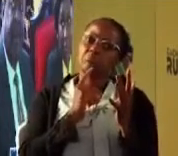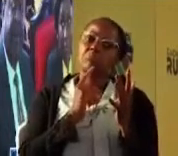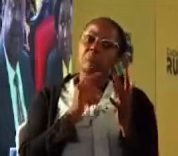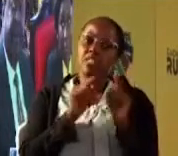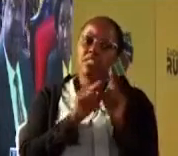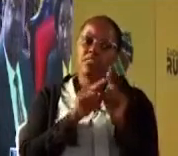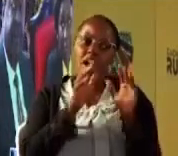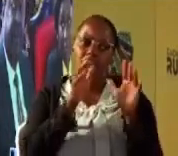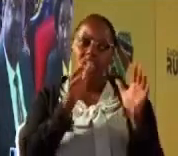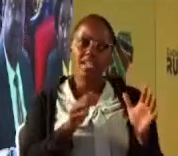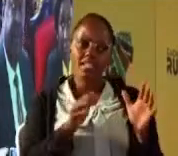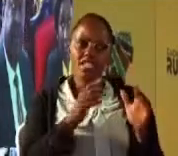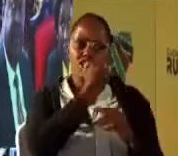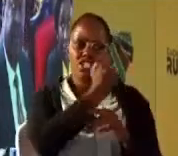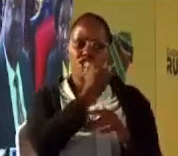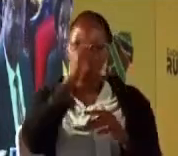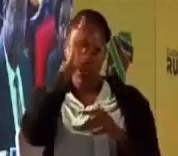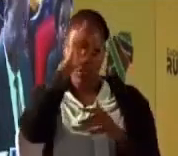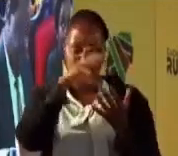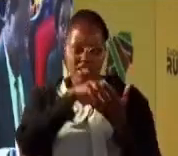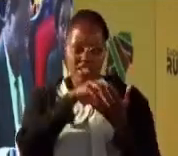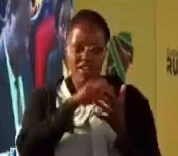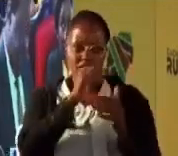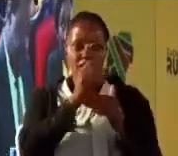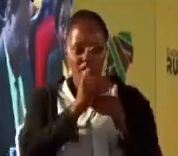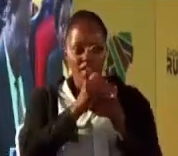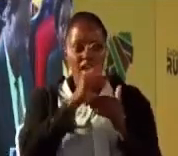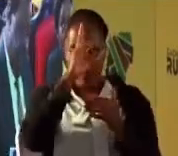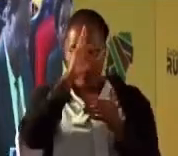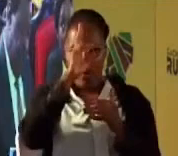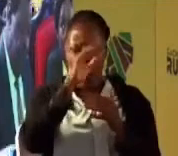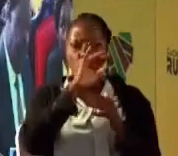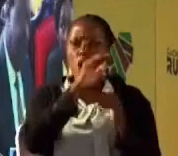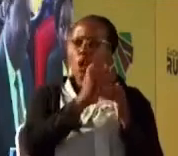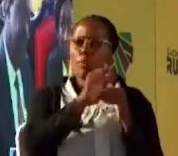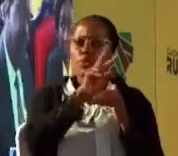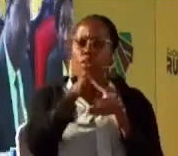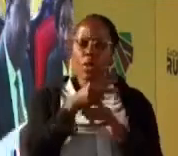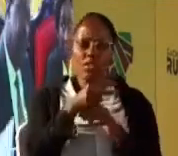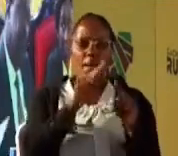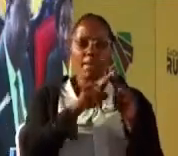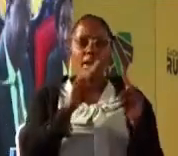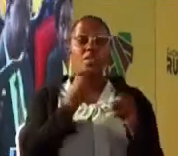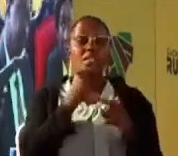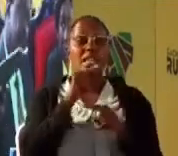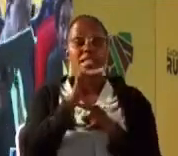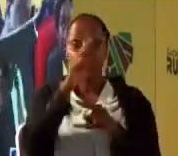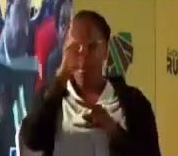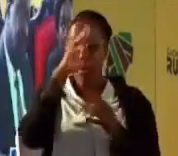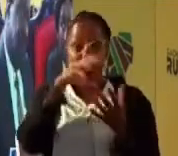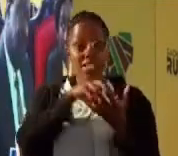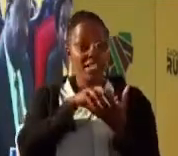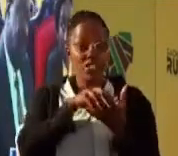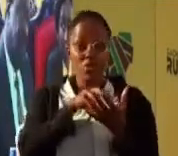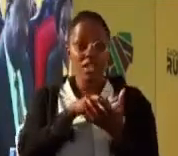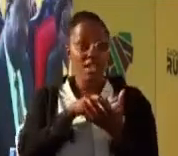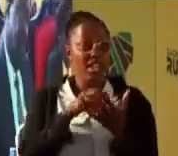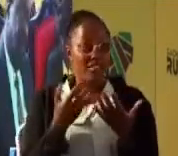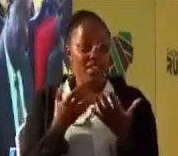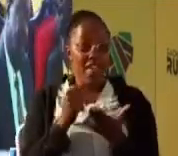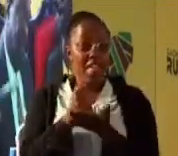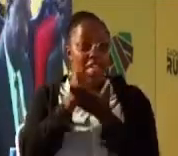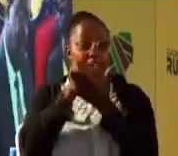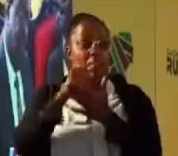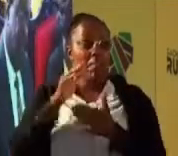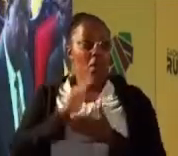desk katika kila police station. Karibu police station 2000. Lakini unasema hiyo police station